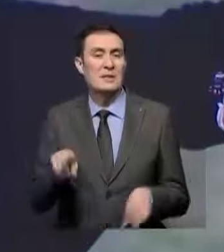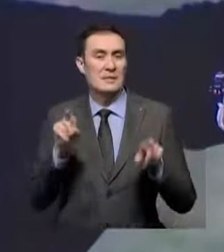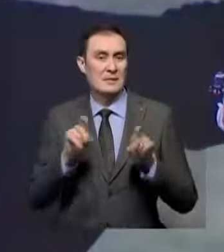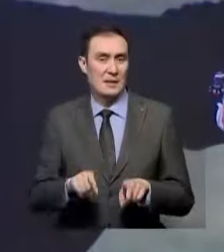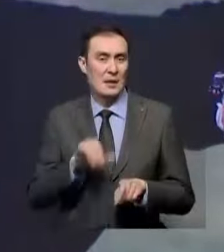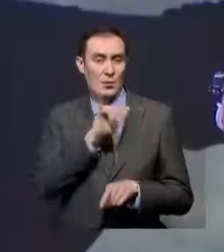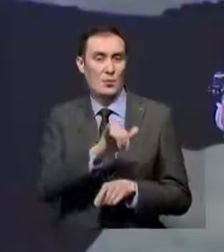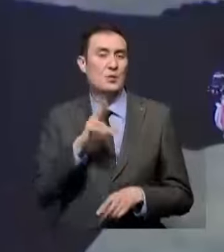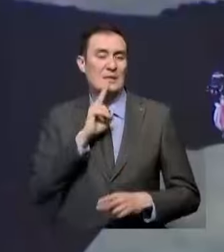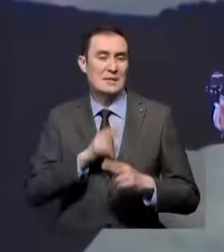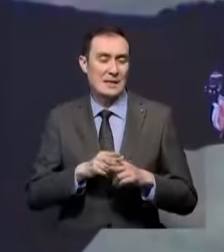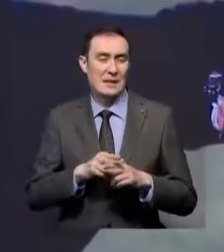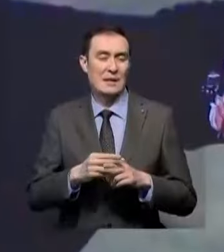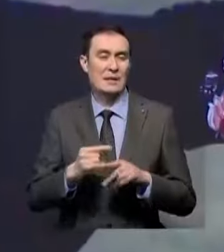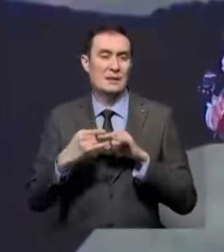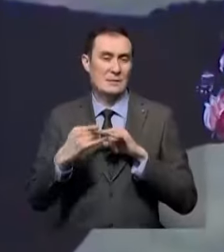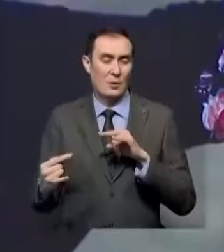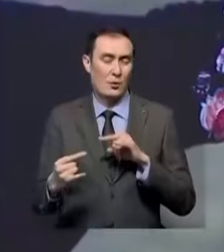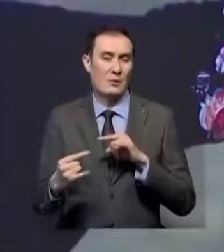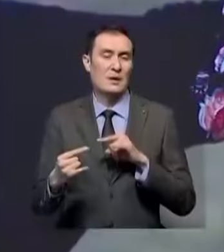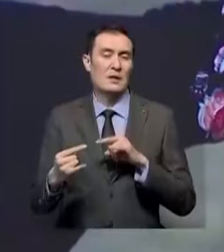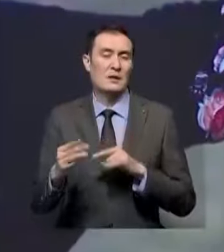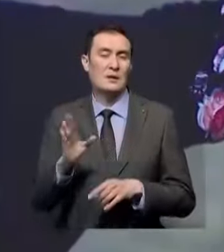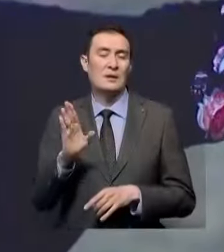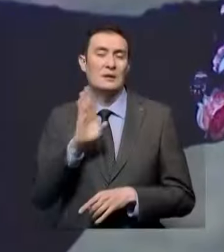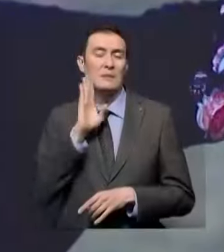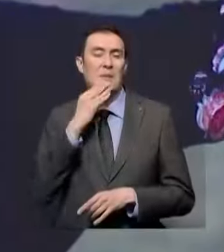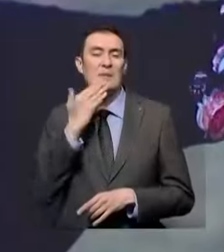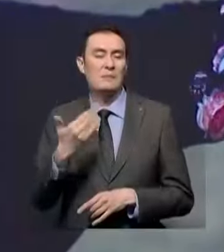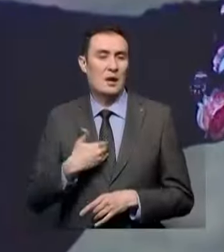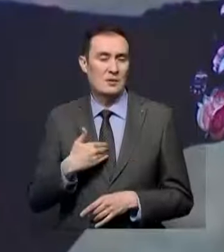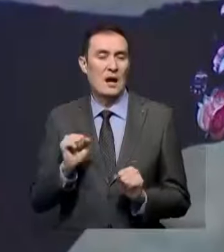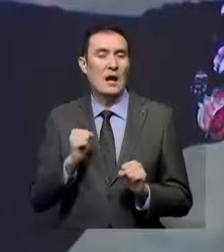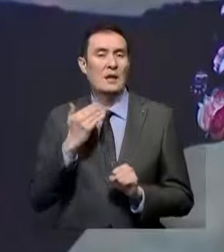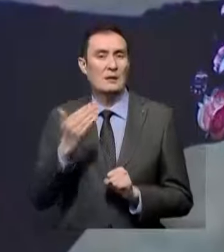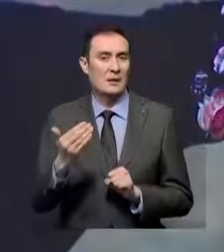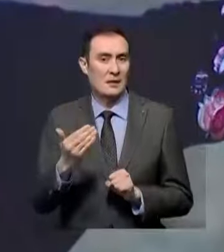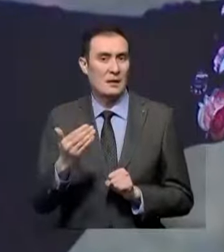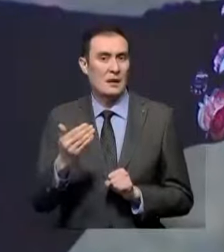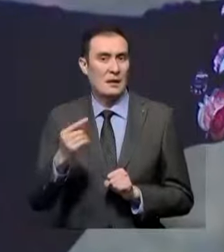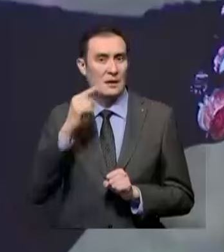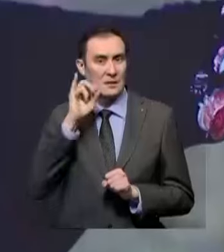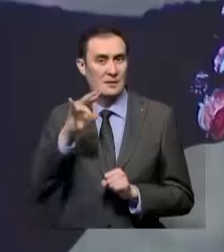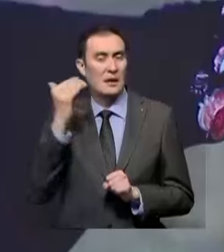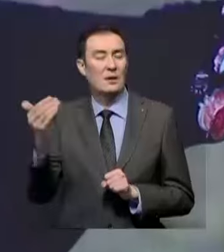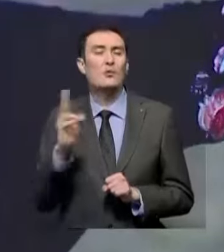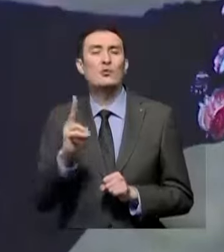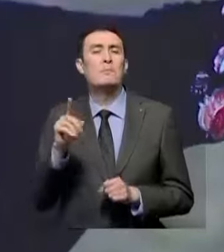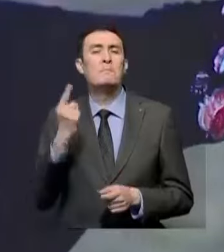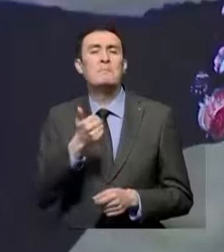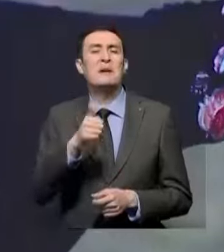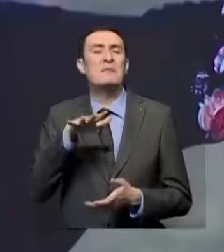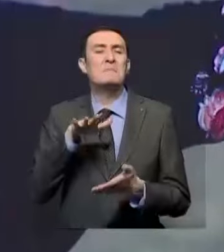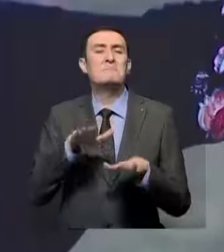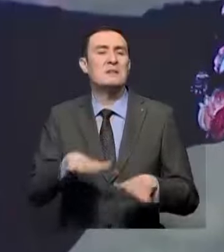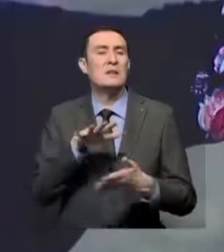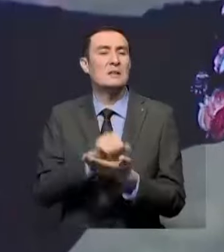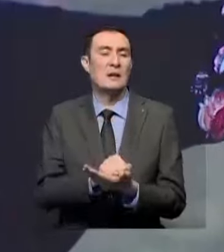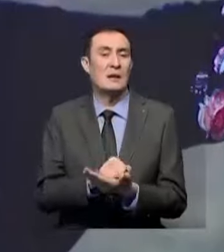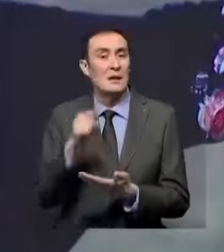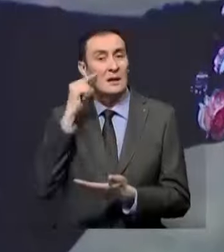у сестры за столом, и жездешка спрашивает, а вот ты в Кыргызстане была, кто там первое место занял? Я